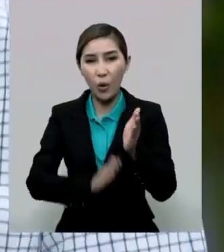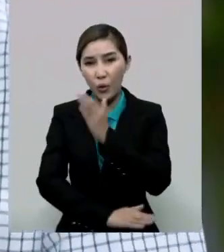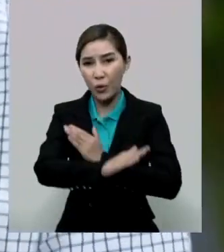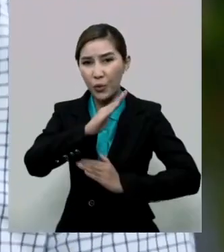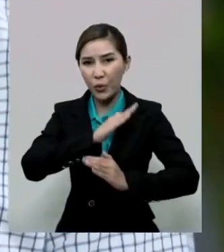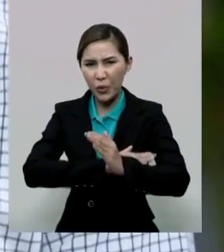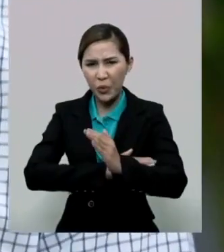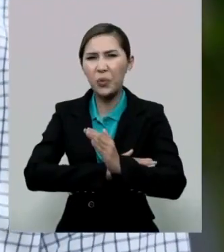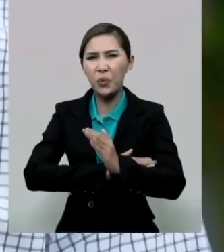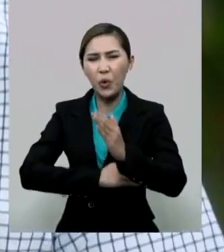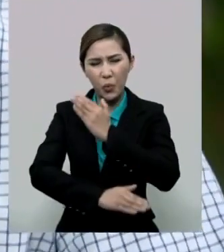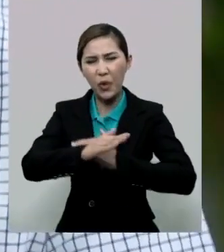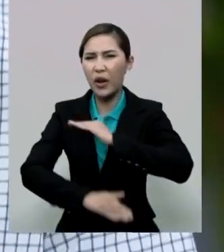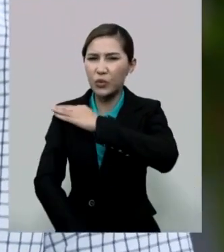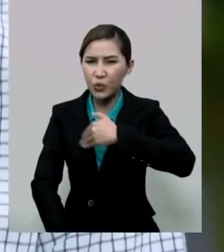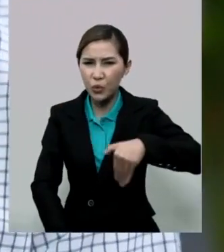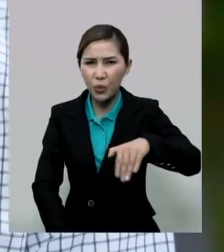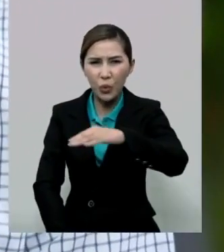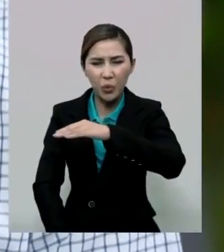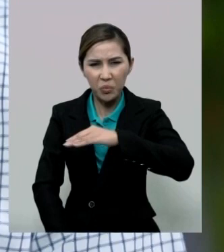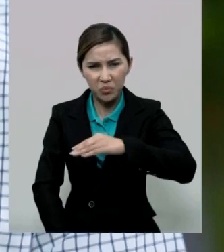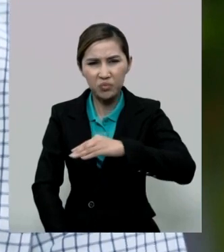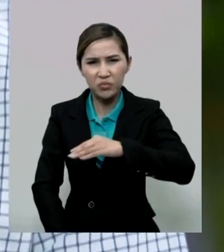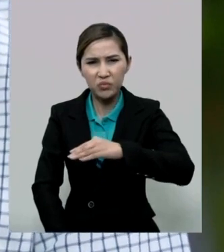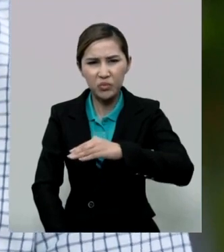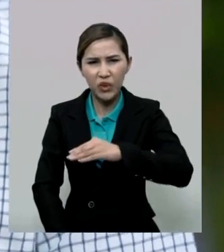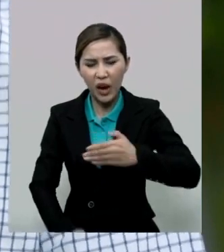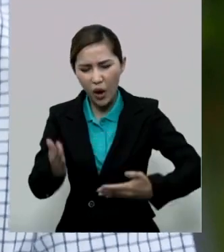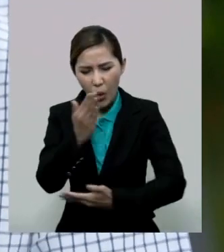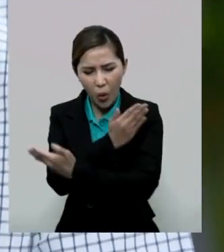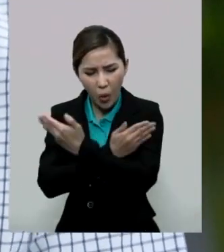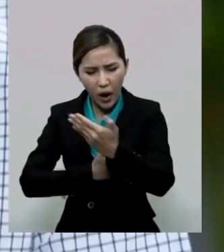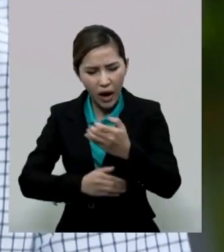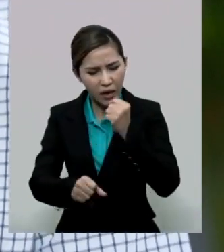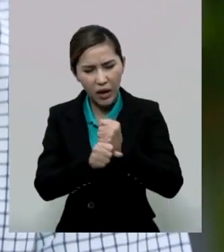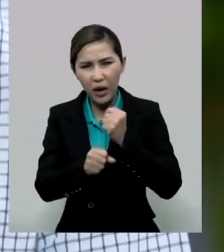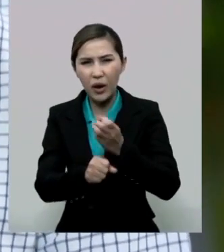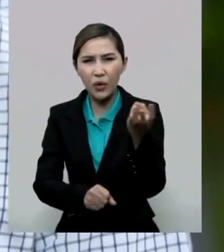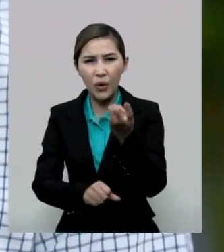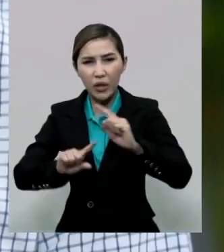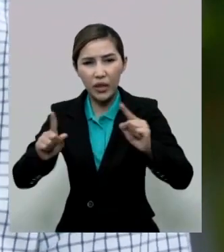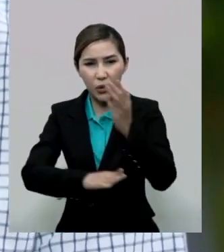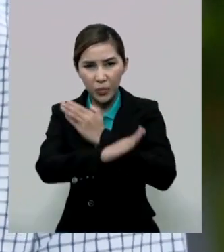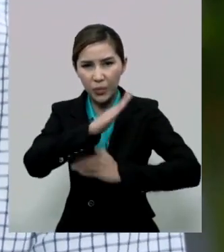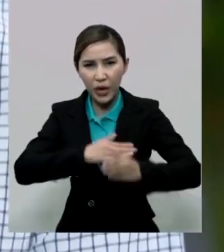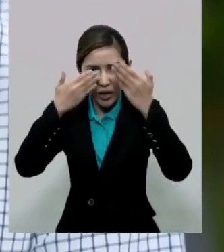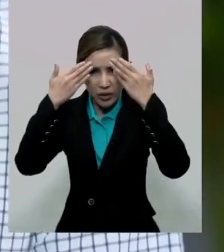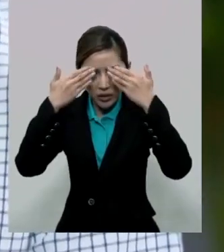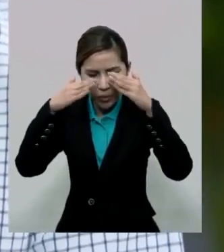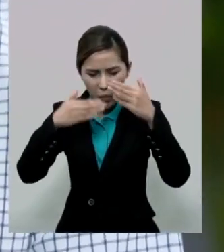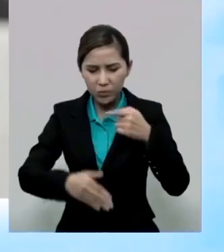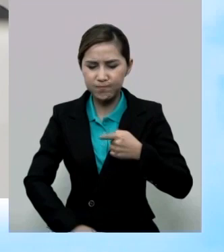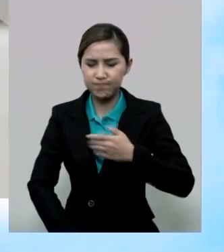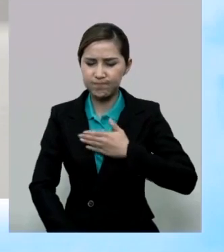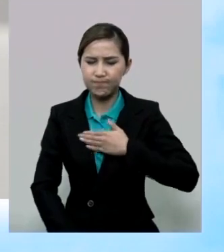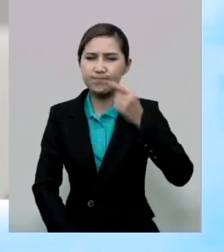คือคนพิการว่าคนพิการทั่วไปก็ขาดโอกาสในการทำงานแต่สำหรับคนพิการทางสายตา